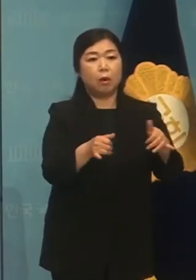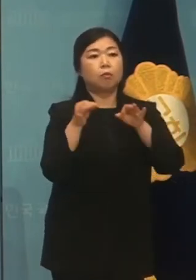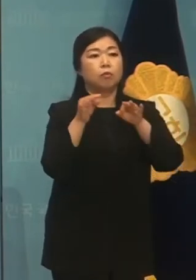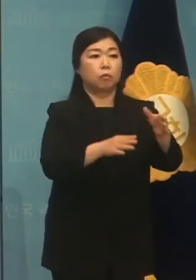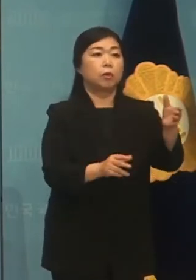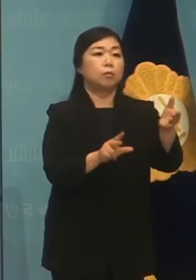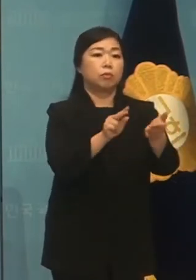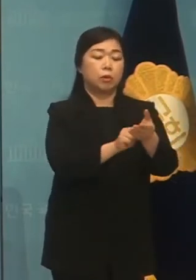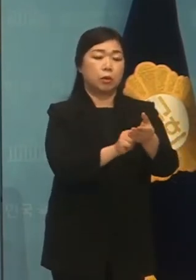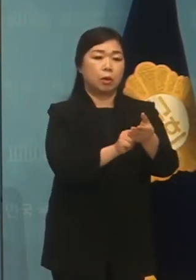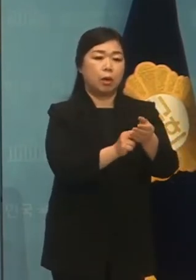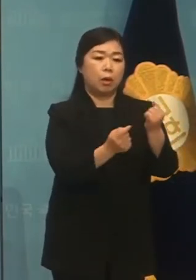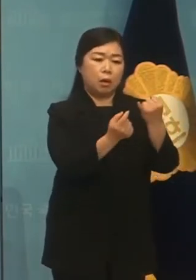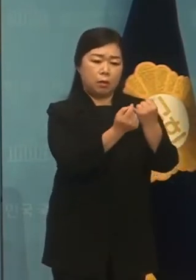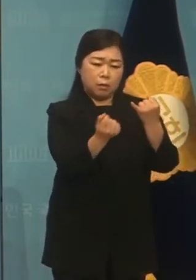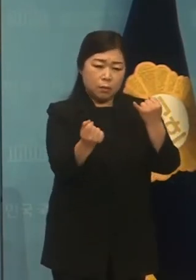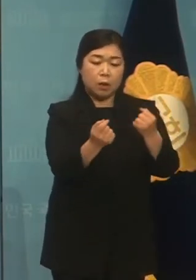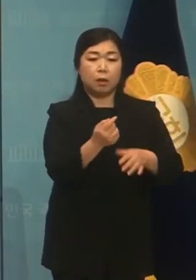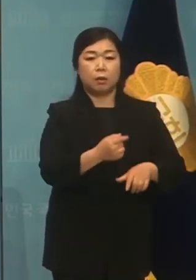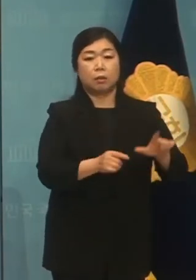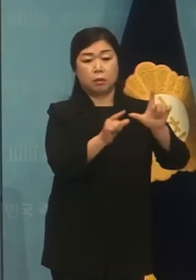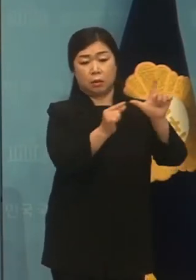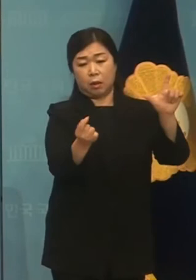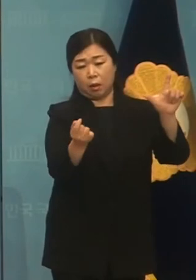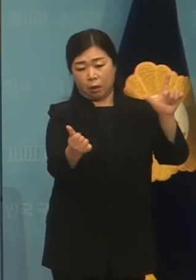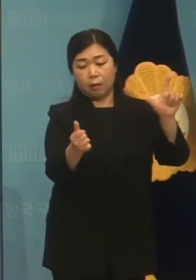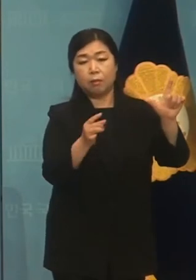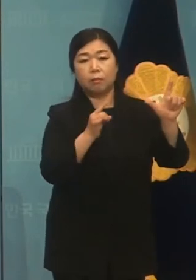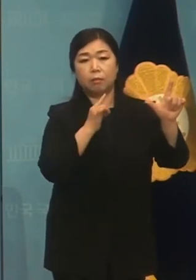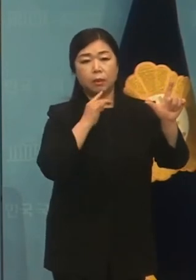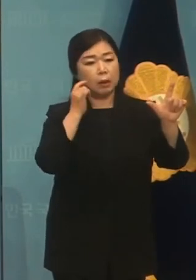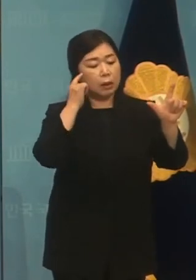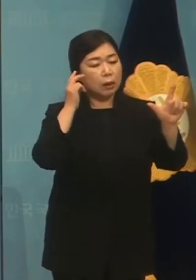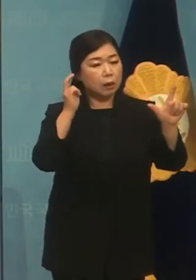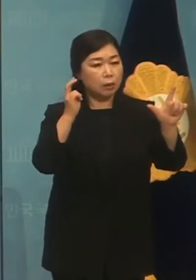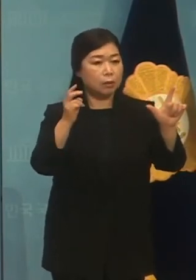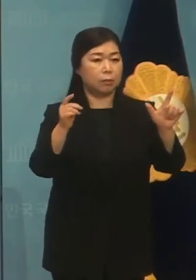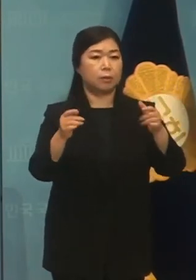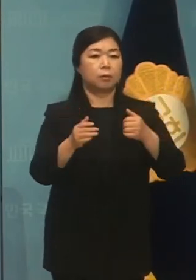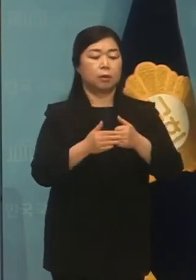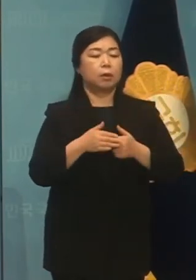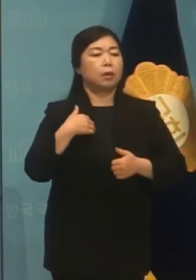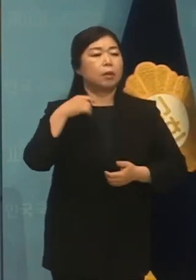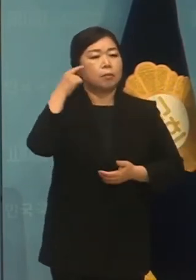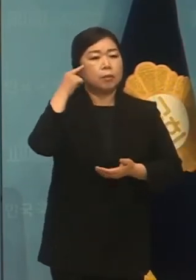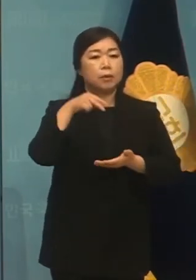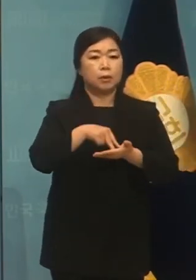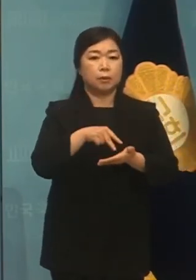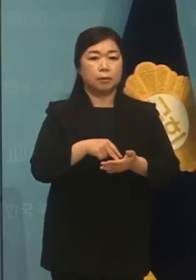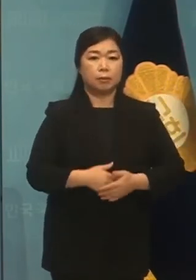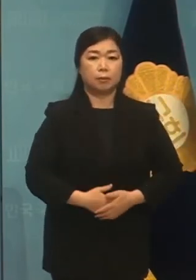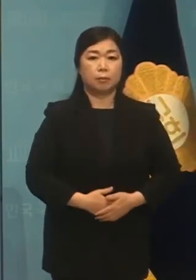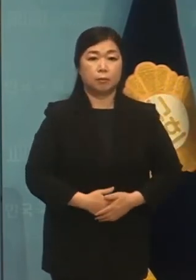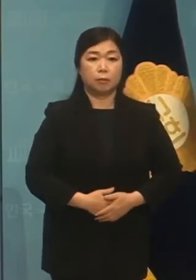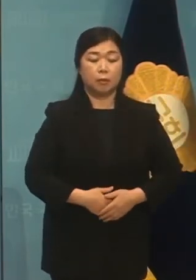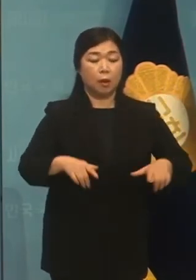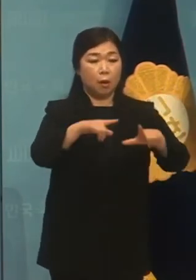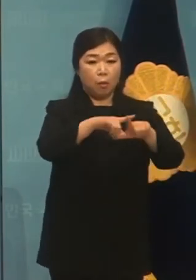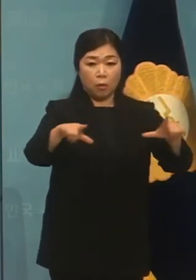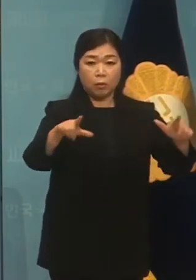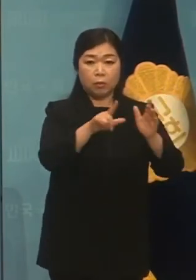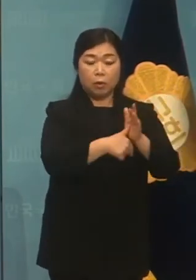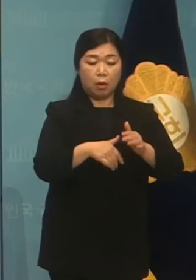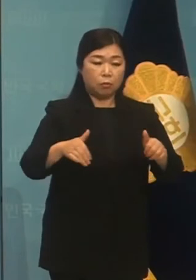문제가 빙산의 일각일 거라는 잠정적인 생각을 하고 있습니다. 제가